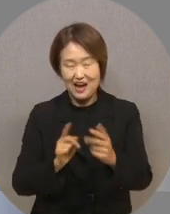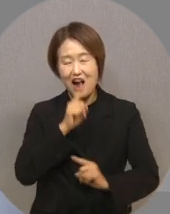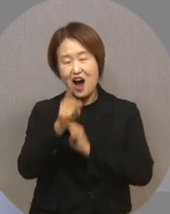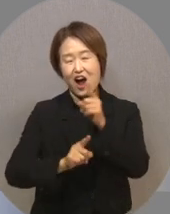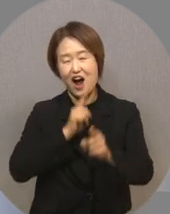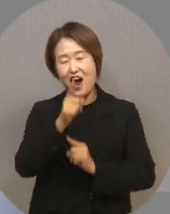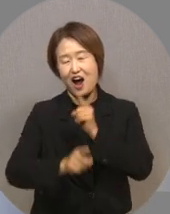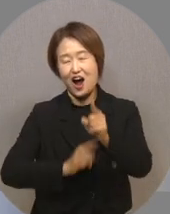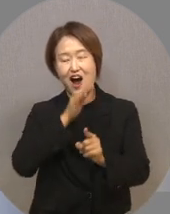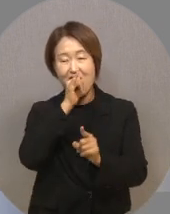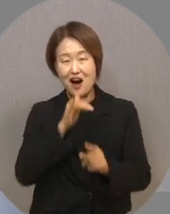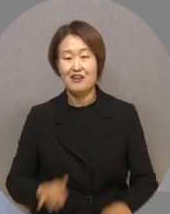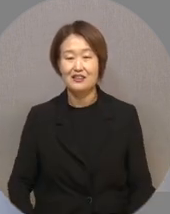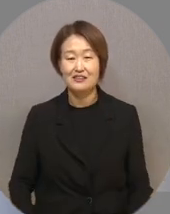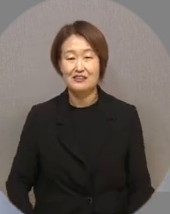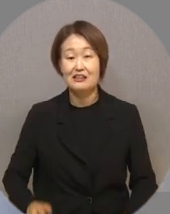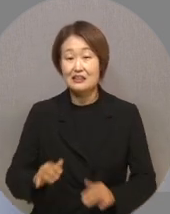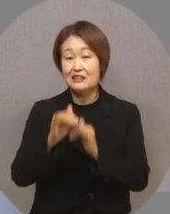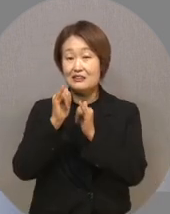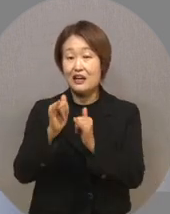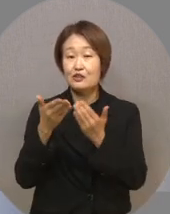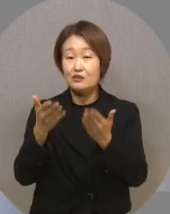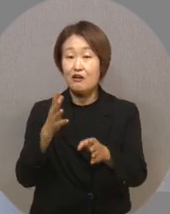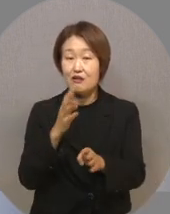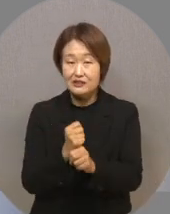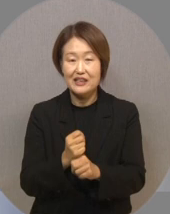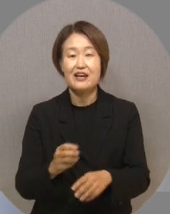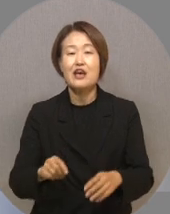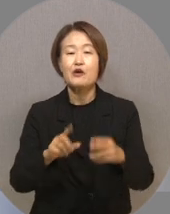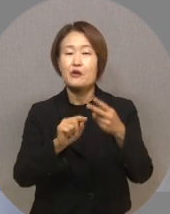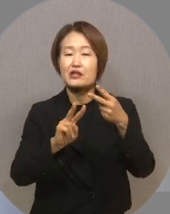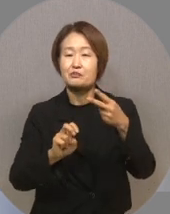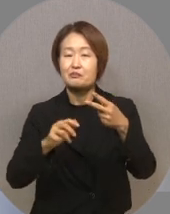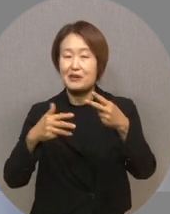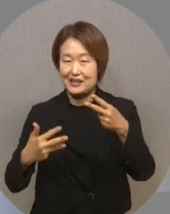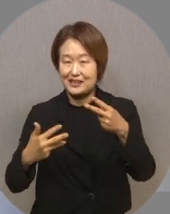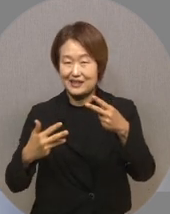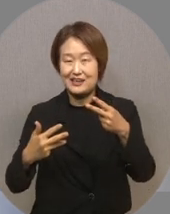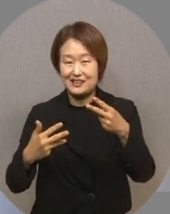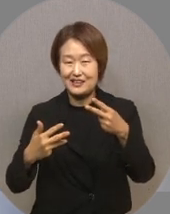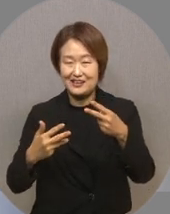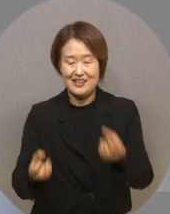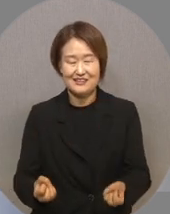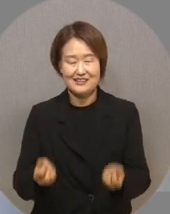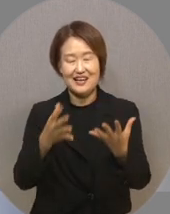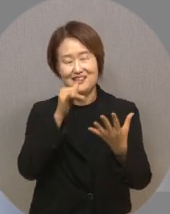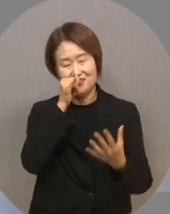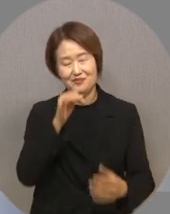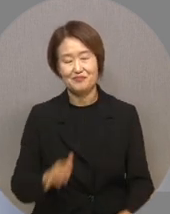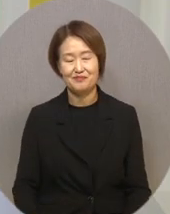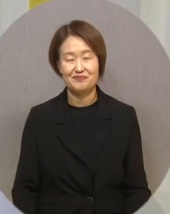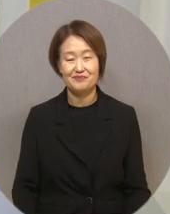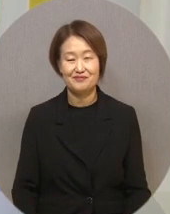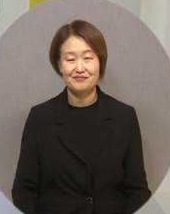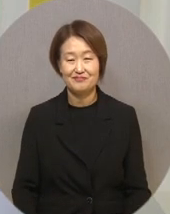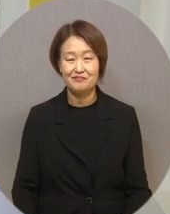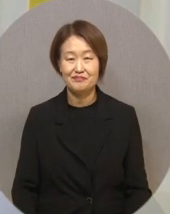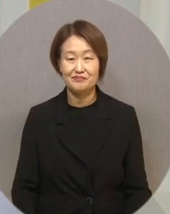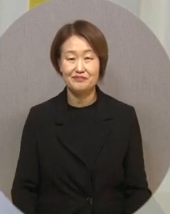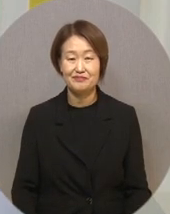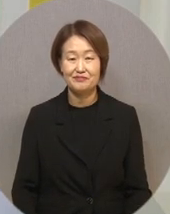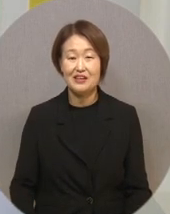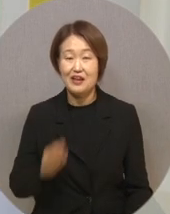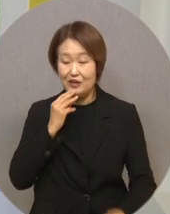접수받습니다 은 2월 28일 서울 프레스센터 기자 회견장에서 열릴 예정입니다